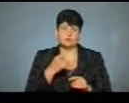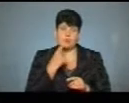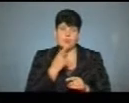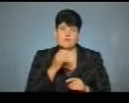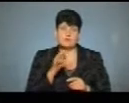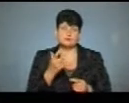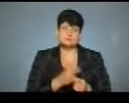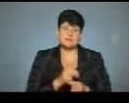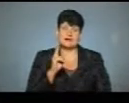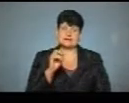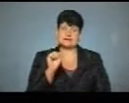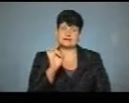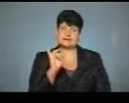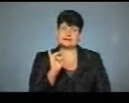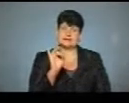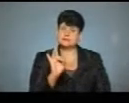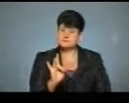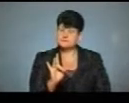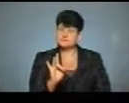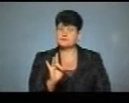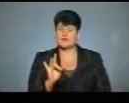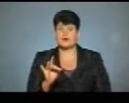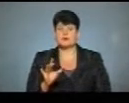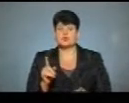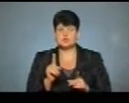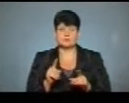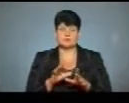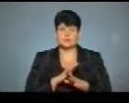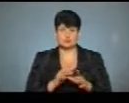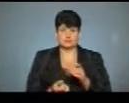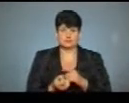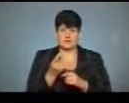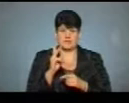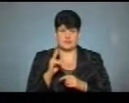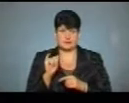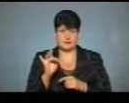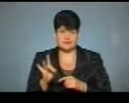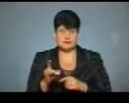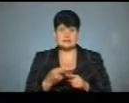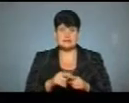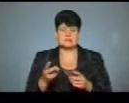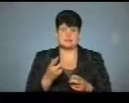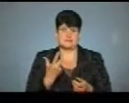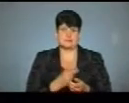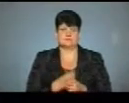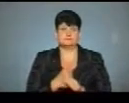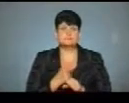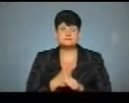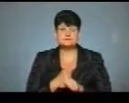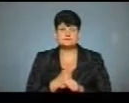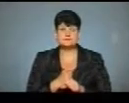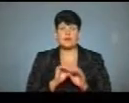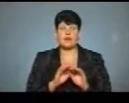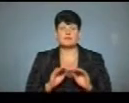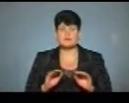корі, зокрема, тому що, щоб подолати спалах кору, єдиний метод – це є вакцинація. От, а